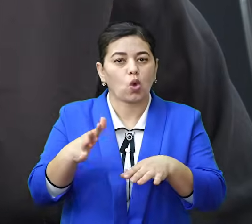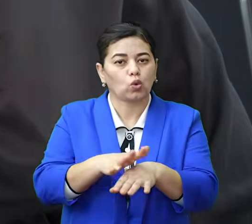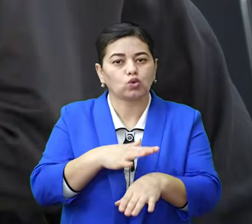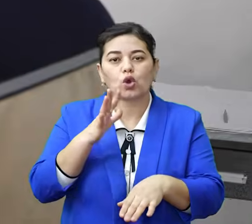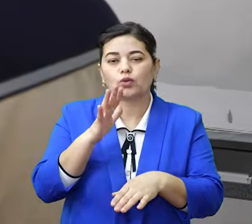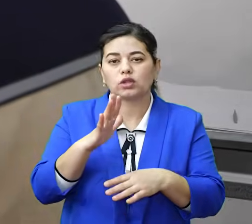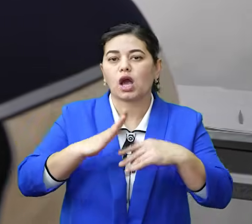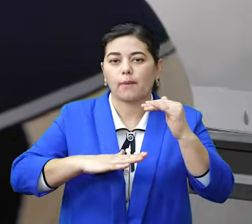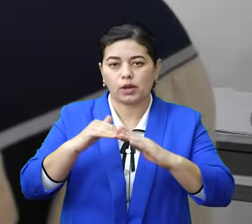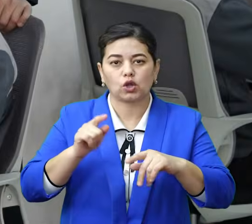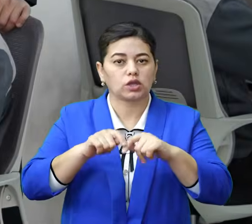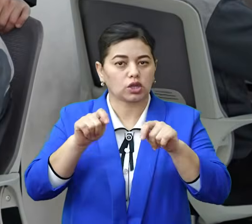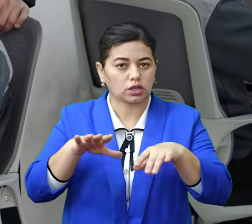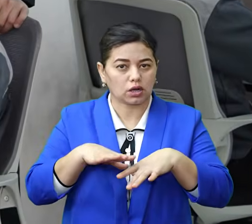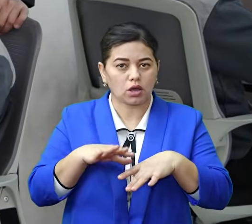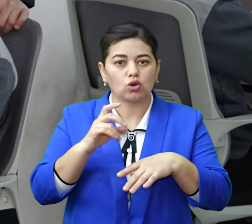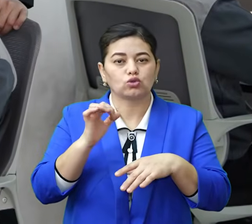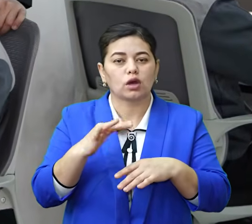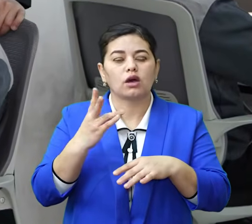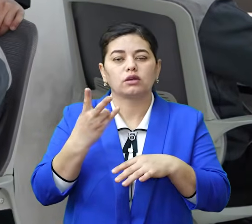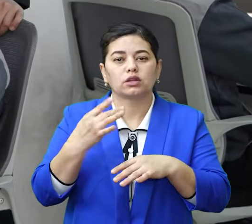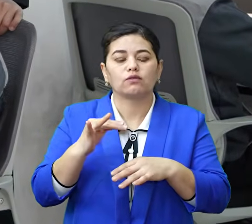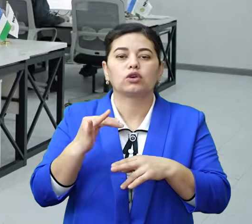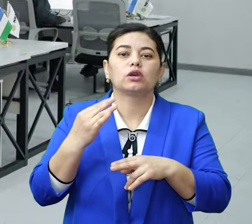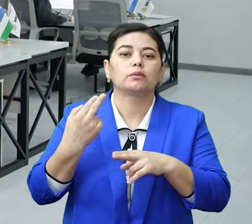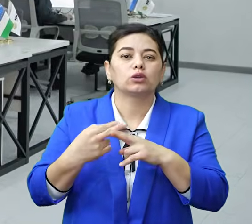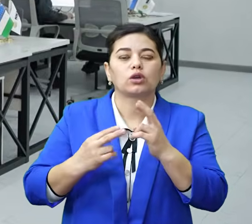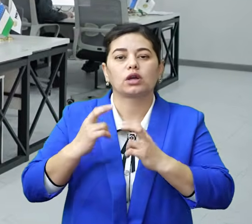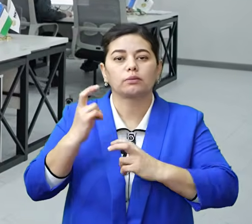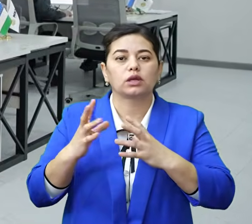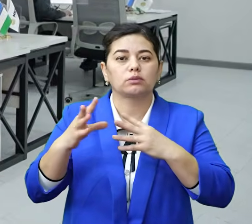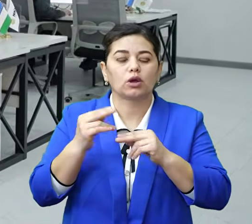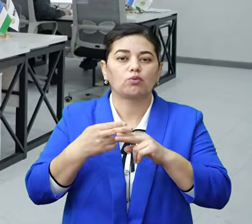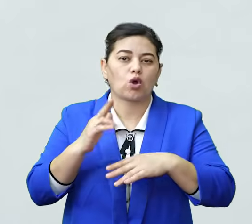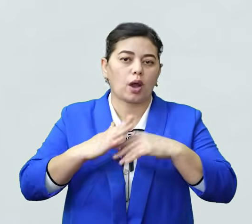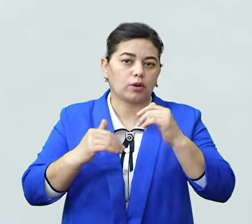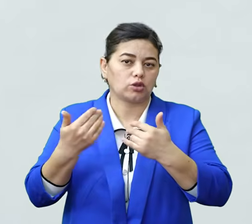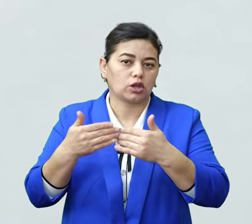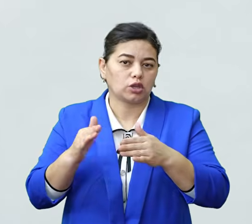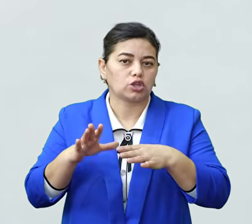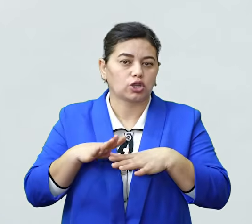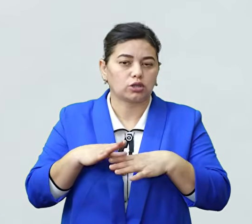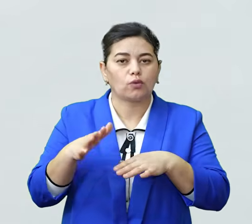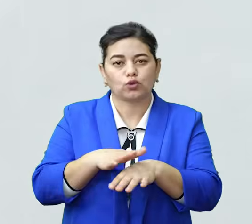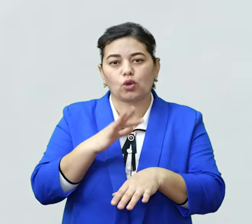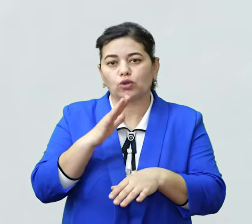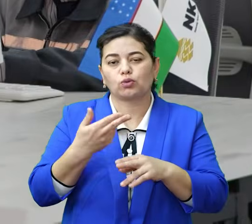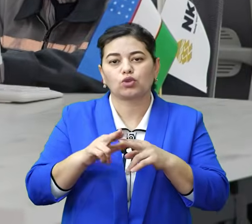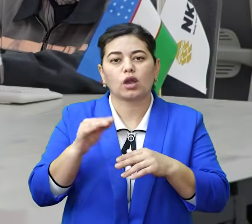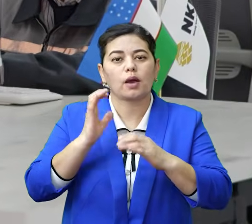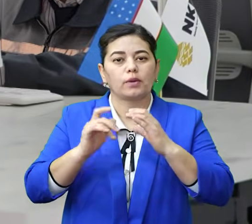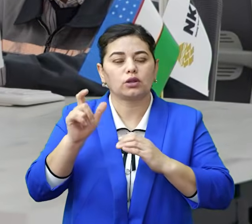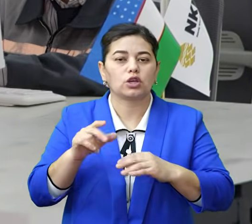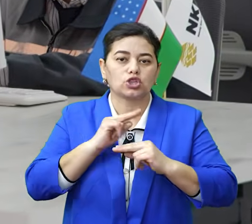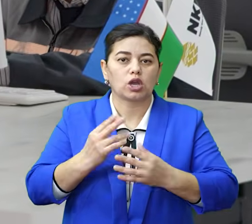muddatli amaliyotlar tashkil qilingan. Xususan Navoiy kon metallurgiya kombinati bilan bu amaliyotga chiqadi. Uzoq muddatda bunda talabalar ishga